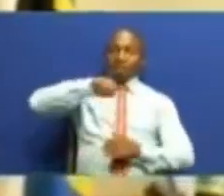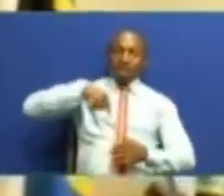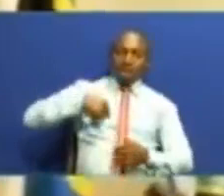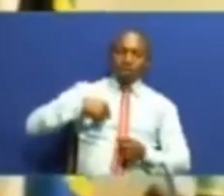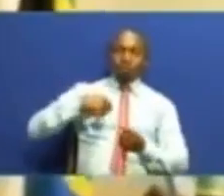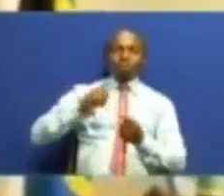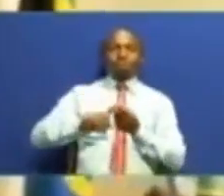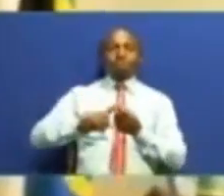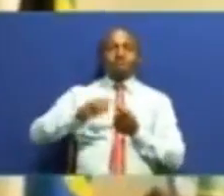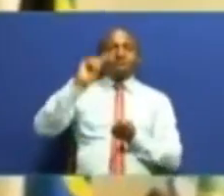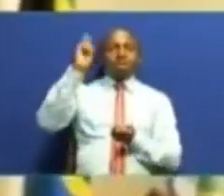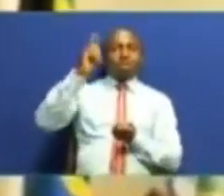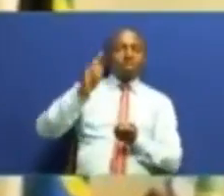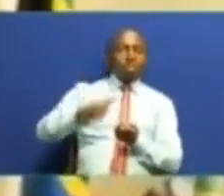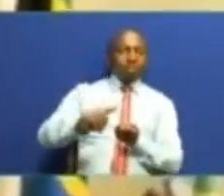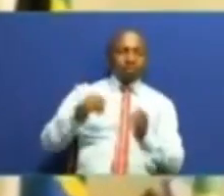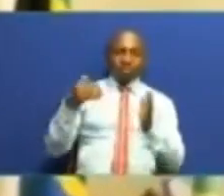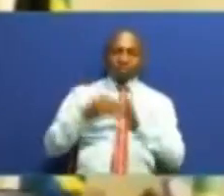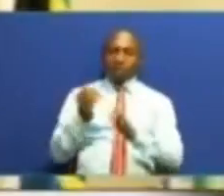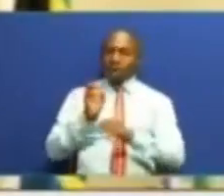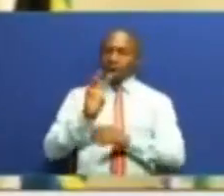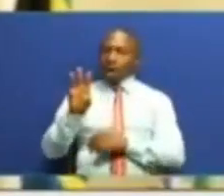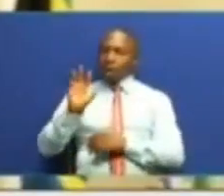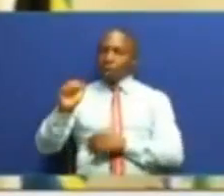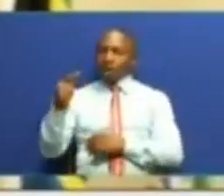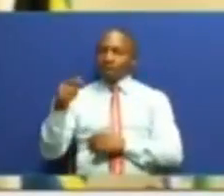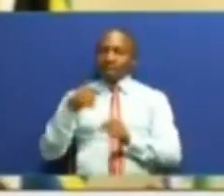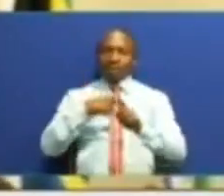tumefikia kwenye watts 950